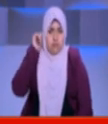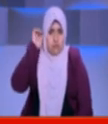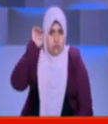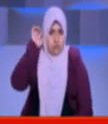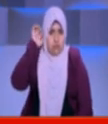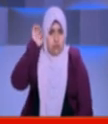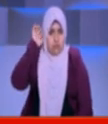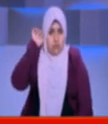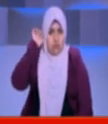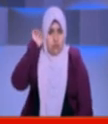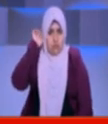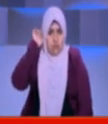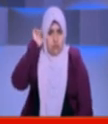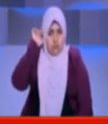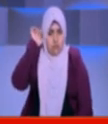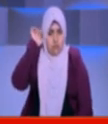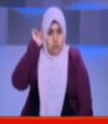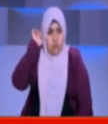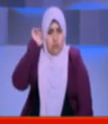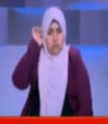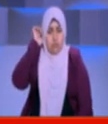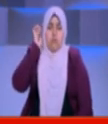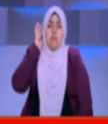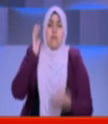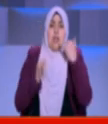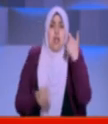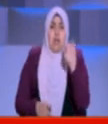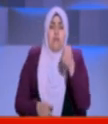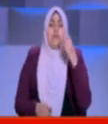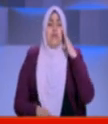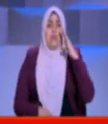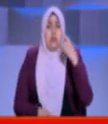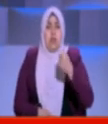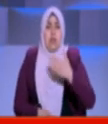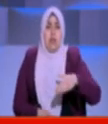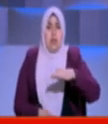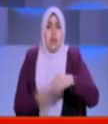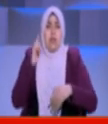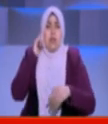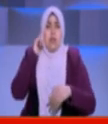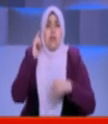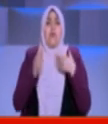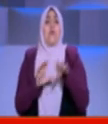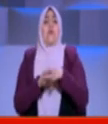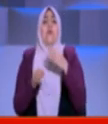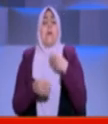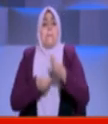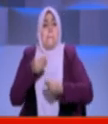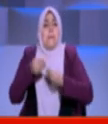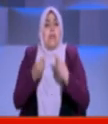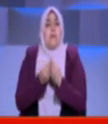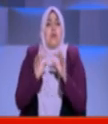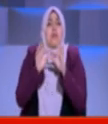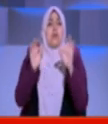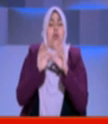أستاذ باسل الكاظمي يبدو أننا فقدنا الاتصال به، أشكره على أي حال منضم إلينا عبر الهاتف من العاصمة العراقية بغداد، وكنا نتابع مع حضراتكم